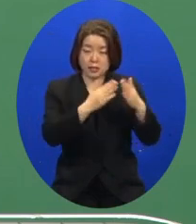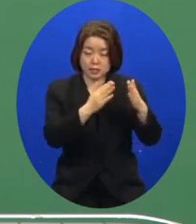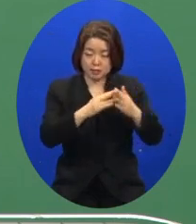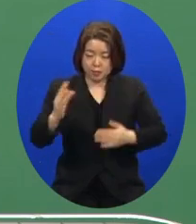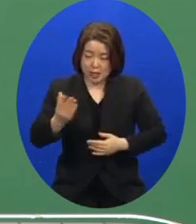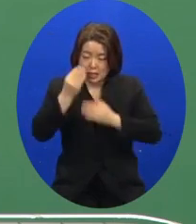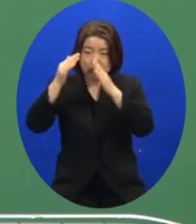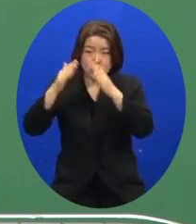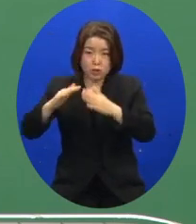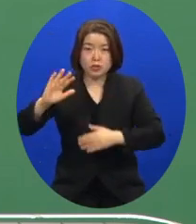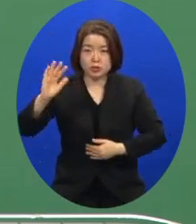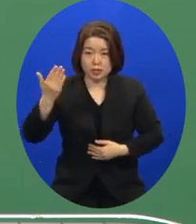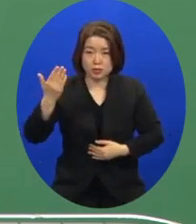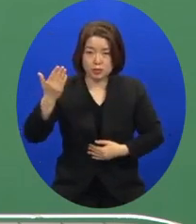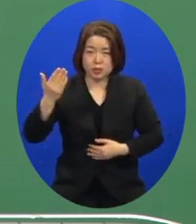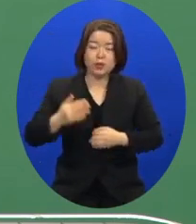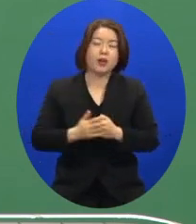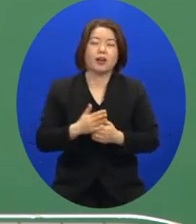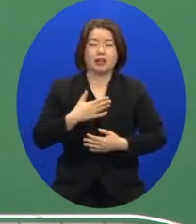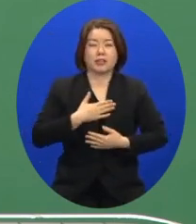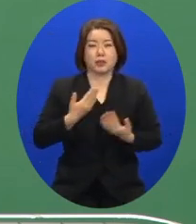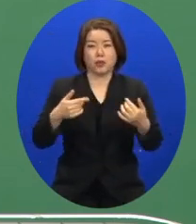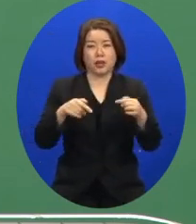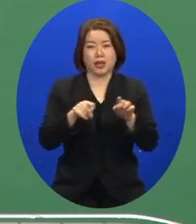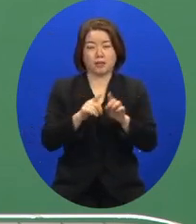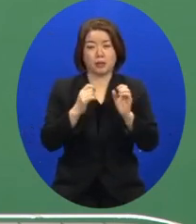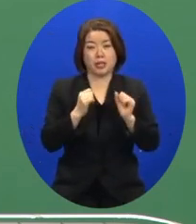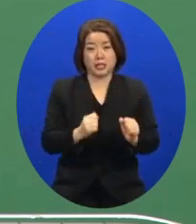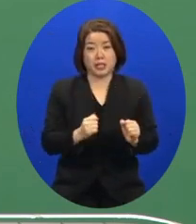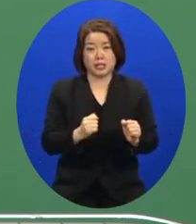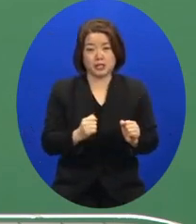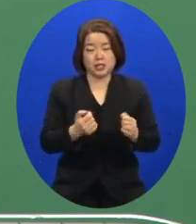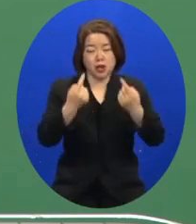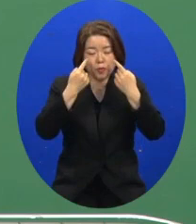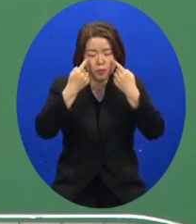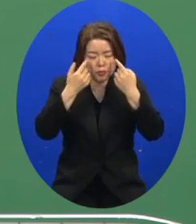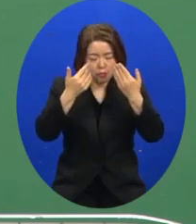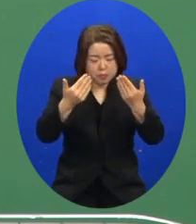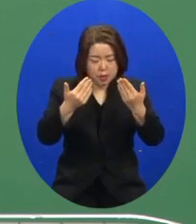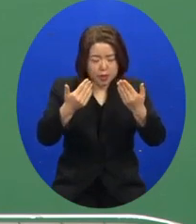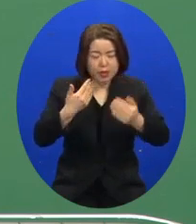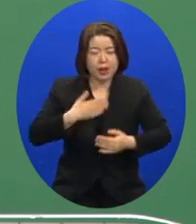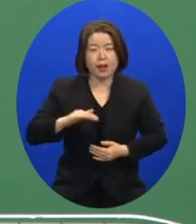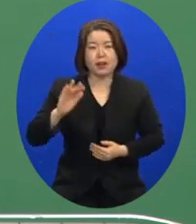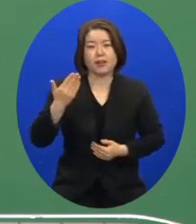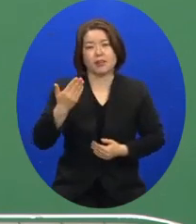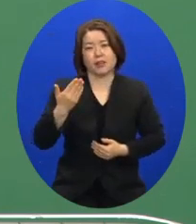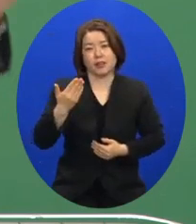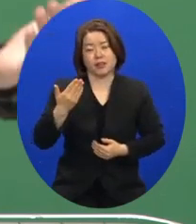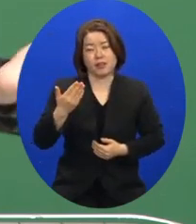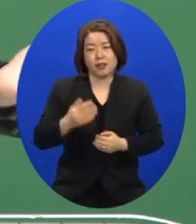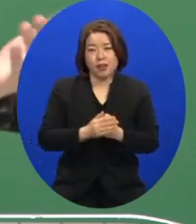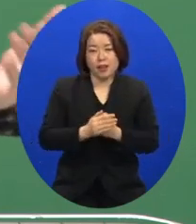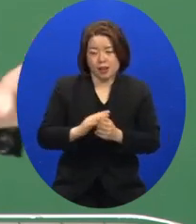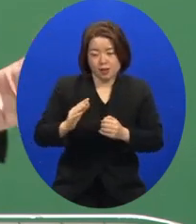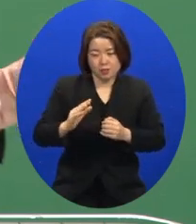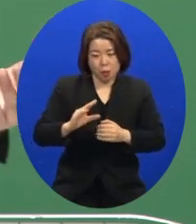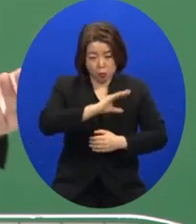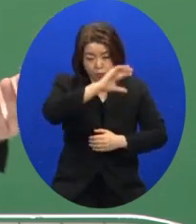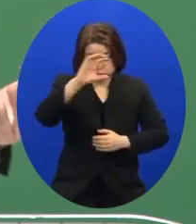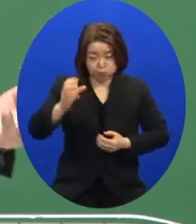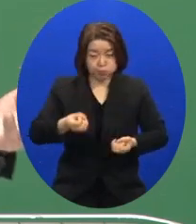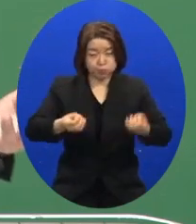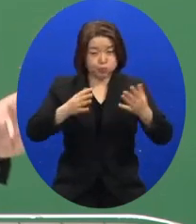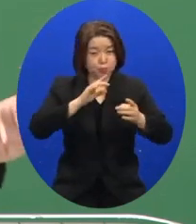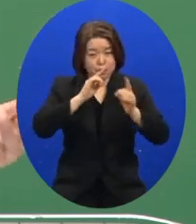성전이 되었어요. 저와 함께 예수님이 계신 것을 분명히 알게 되니까 성탄절은 정말 말할 수 없이 기쁜